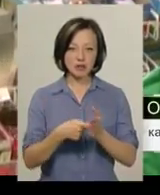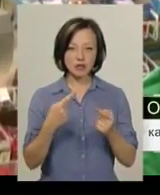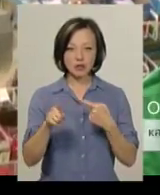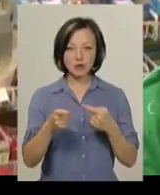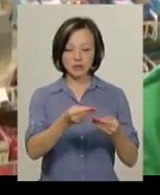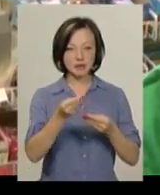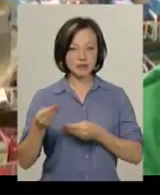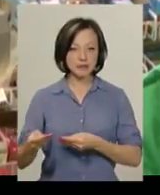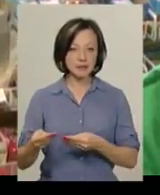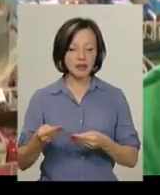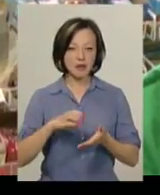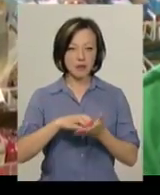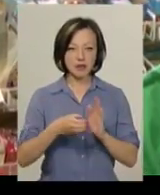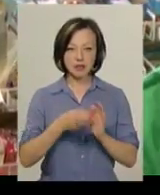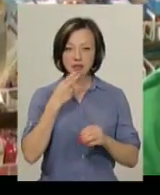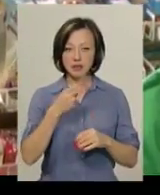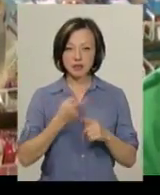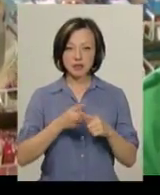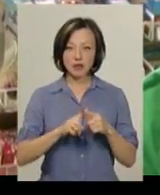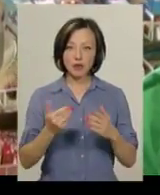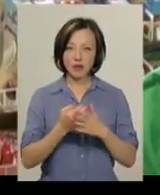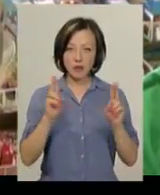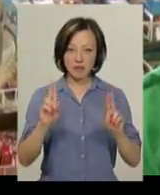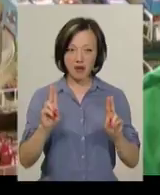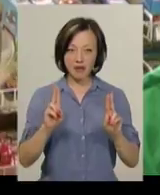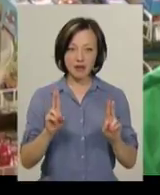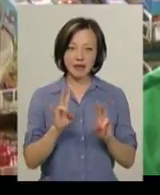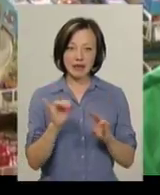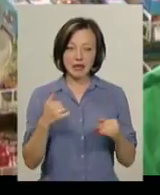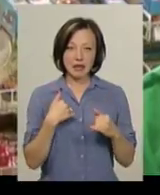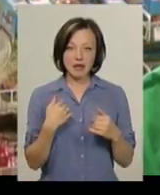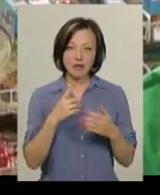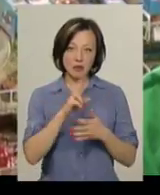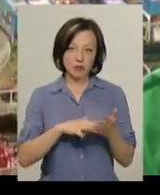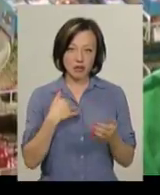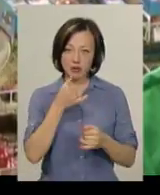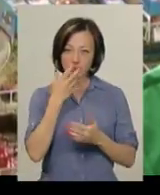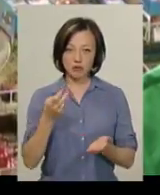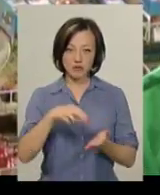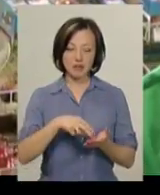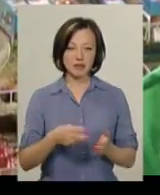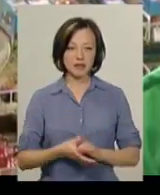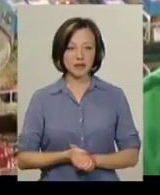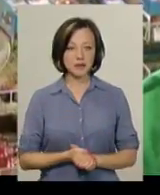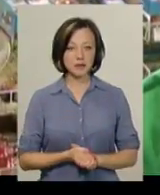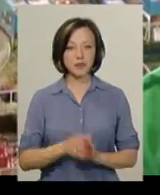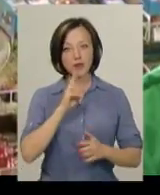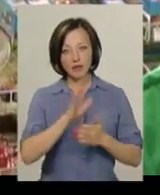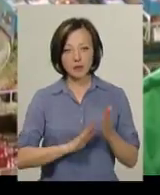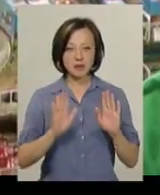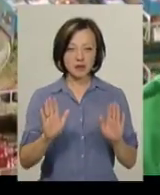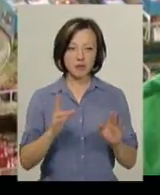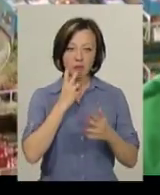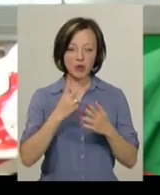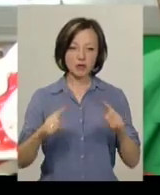може подадуть. А вони, а це якісь нові правила, що я кажу, ні, вибачте, просто я не зможу достати. Вони, ой, вибачте,